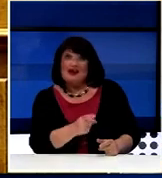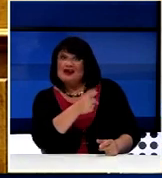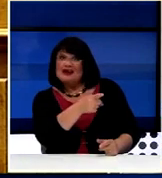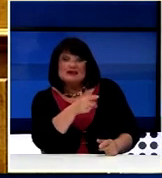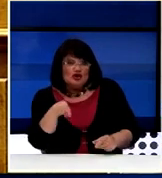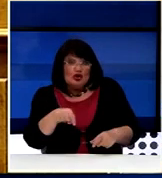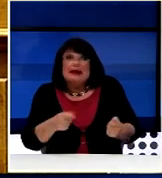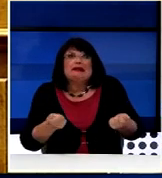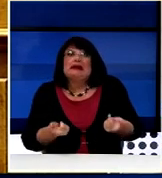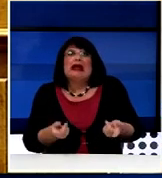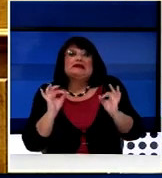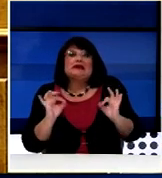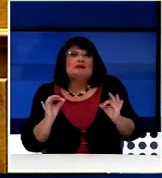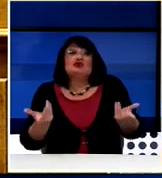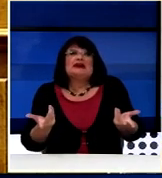ακριβώς τώρα?